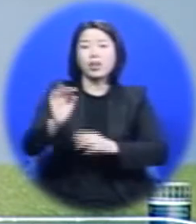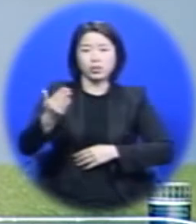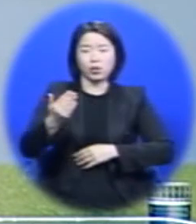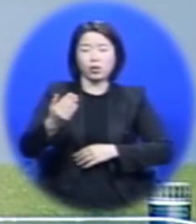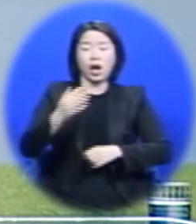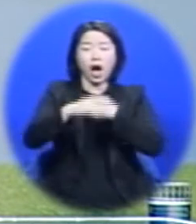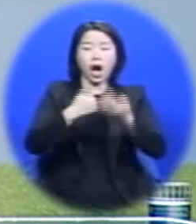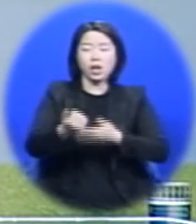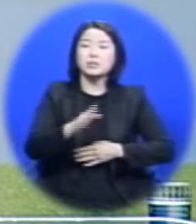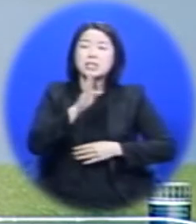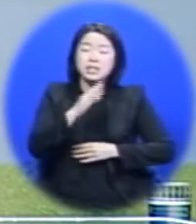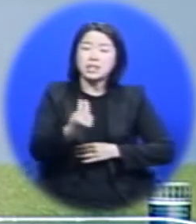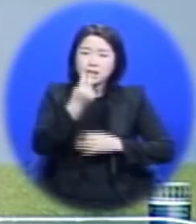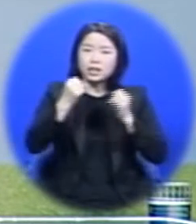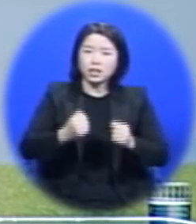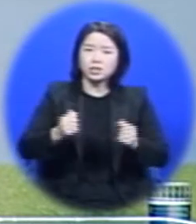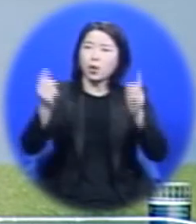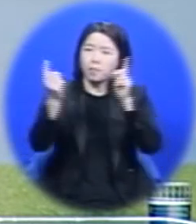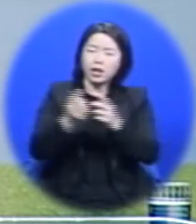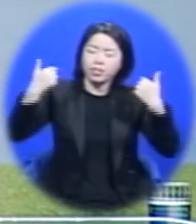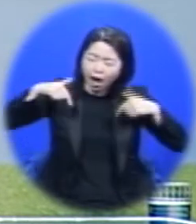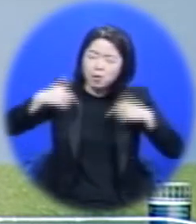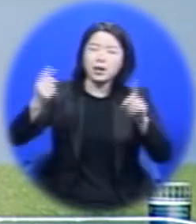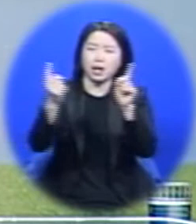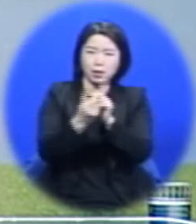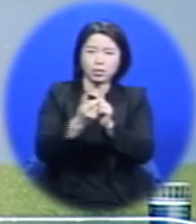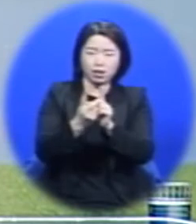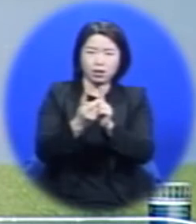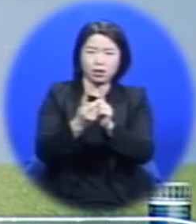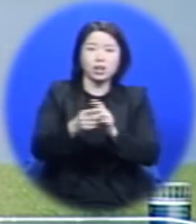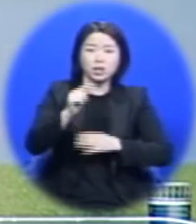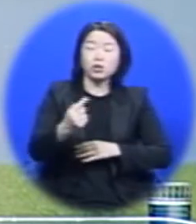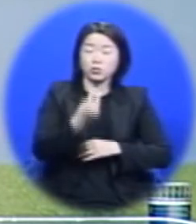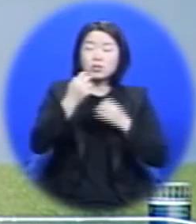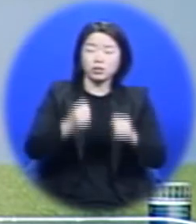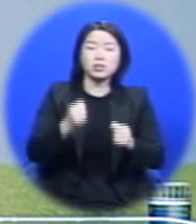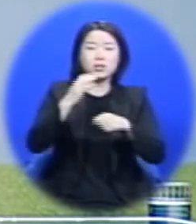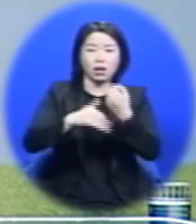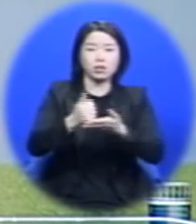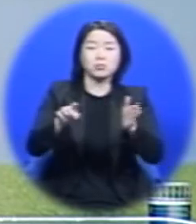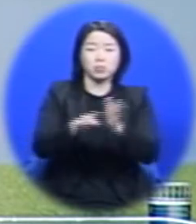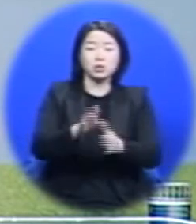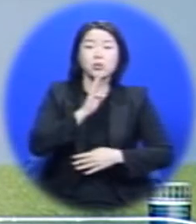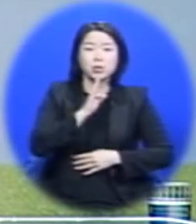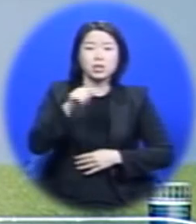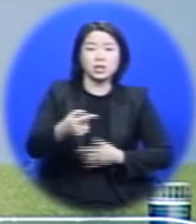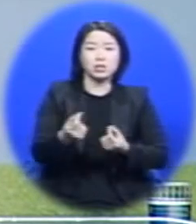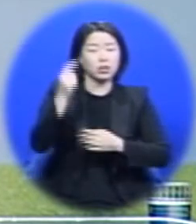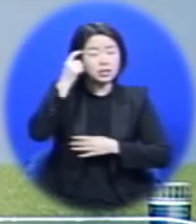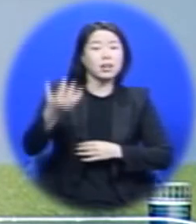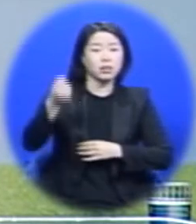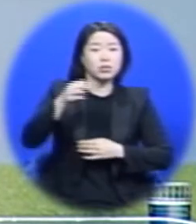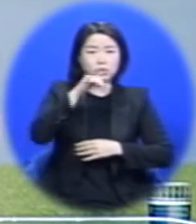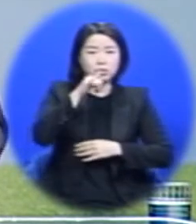진짜 살아계신 거 내가 만나고 날마다 만나고 그게 살아계신 하나님을 믿는 거지. 다윗은 그렇게 생각했어요.